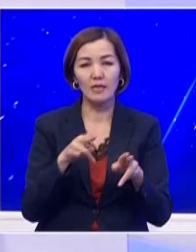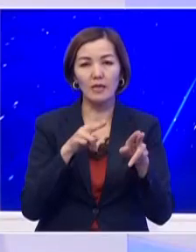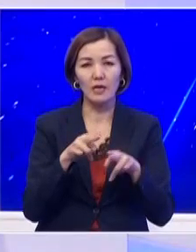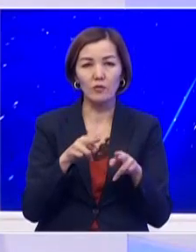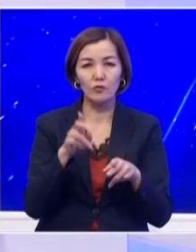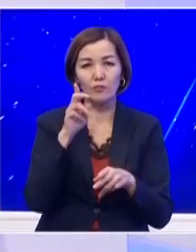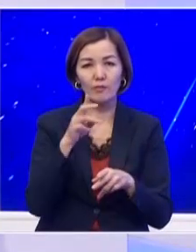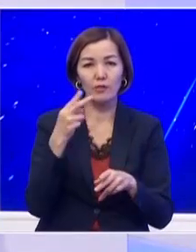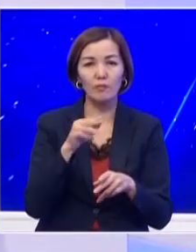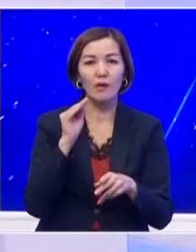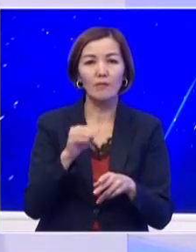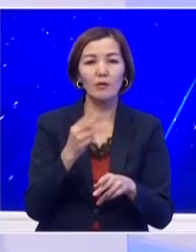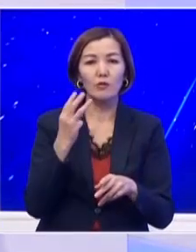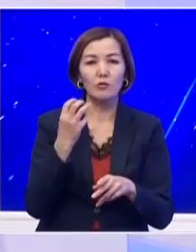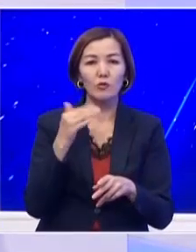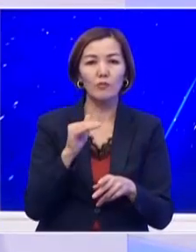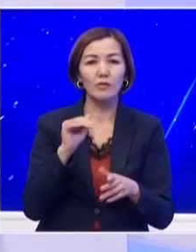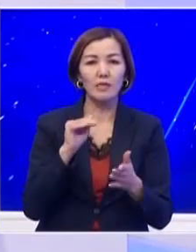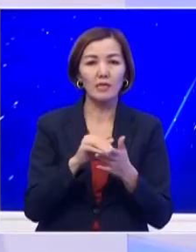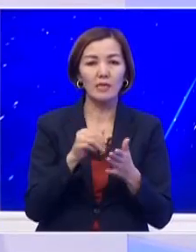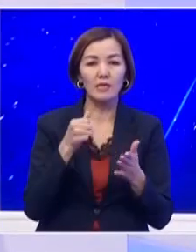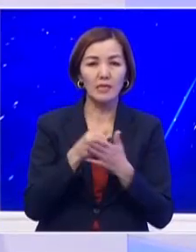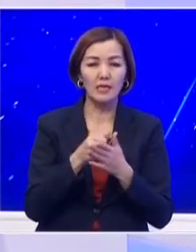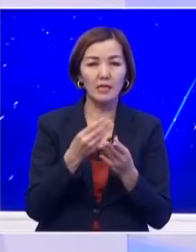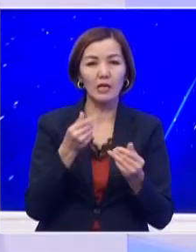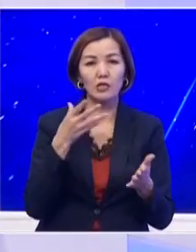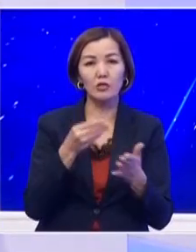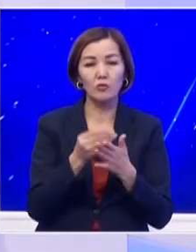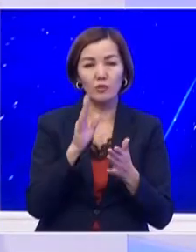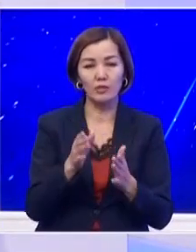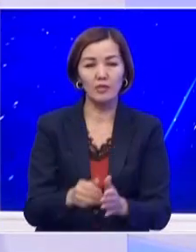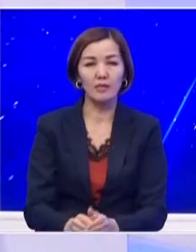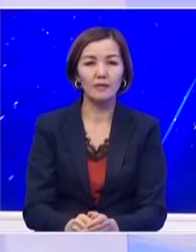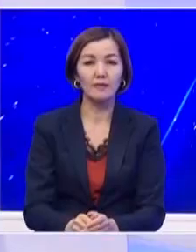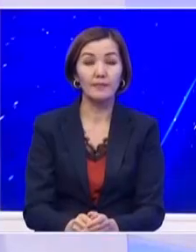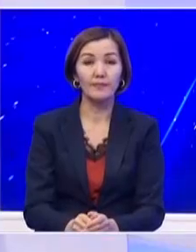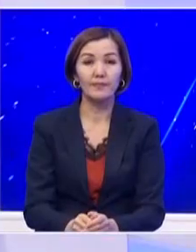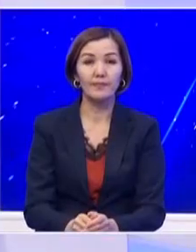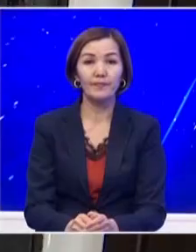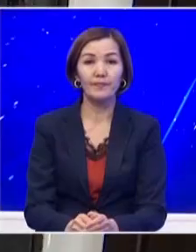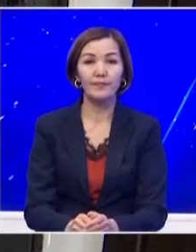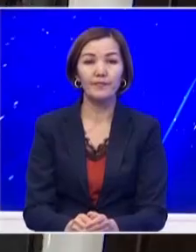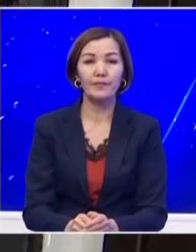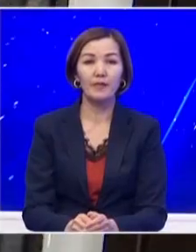мемлекет тарапынан 20 мың теңгеден 350 мың теңгеге дейін қаржылай төлем қарастырылған.